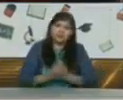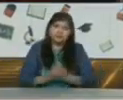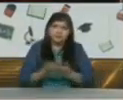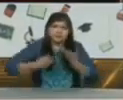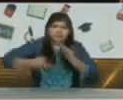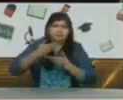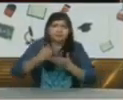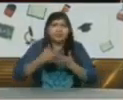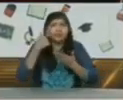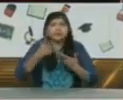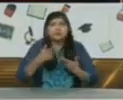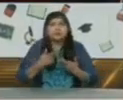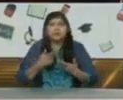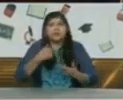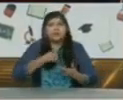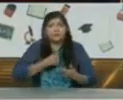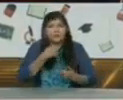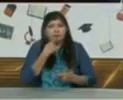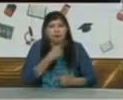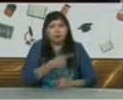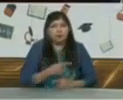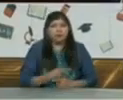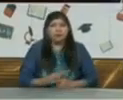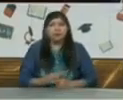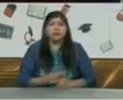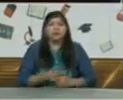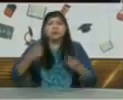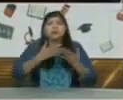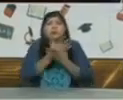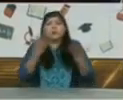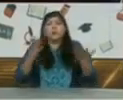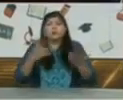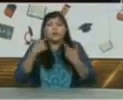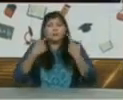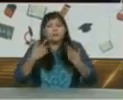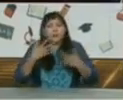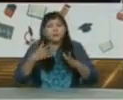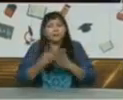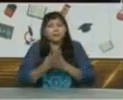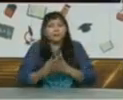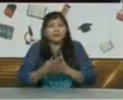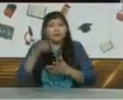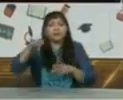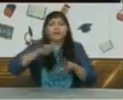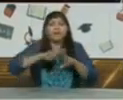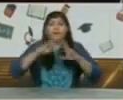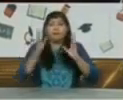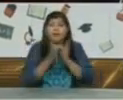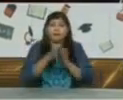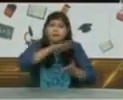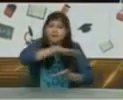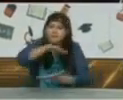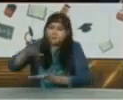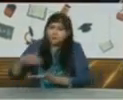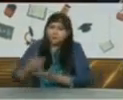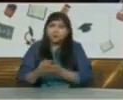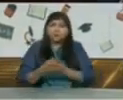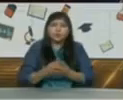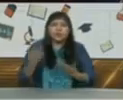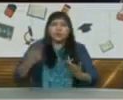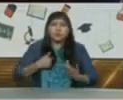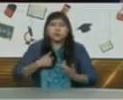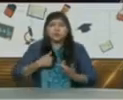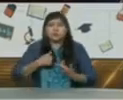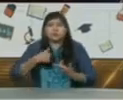इसलिए मैं यही कहूंगा, ये बहुत बड़ी बात है कि परिवार के बच्चे ऐसे